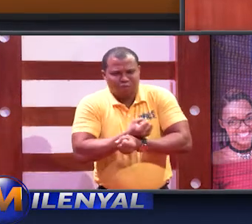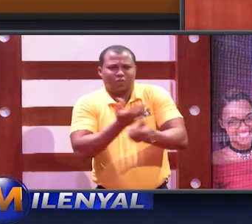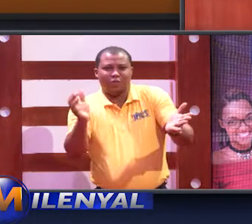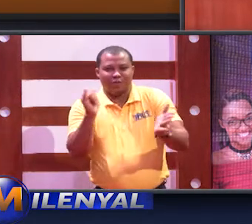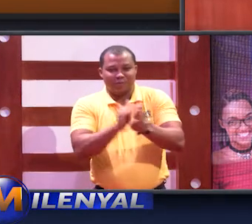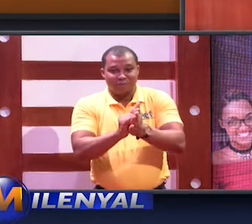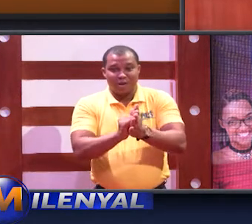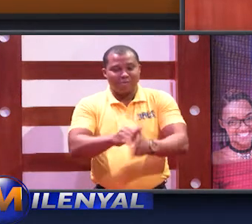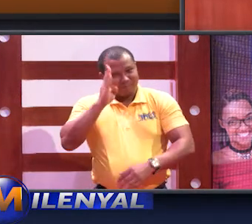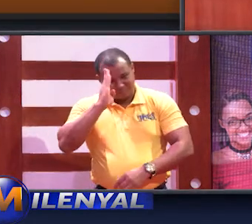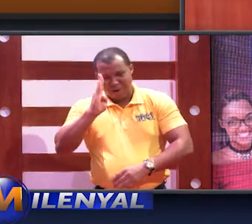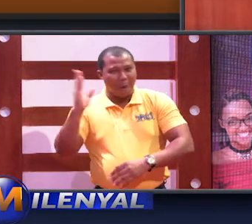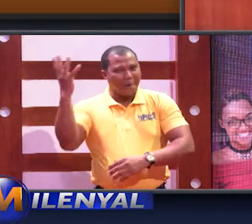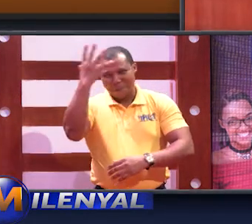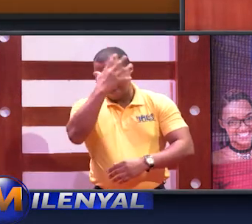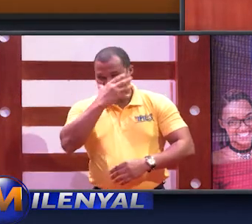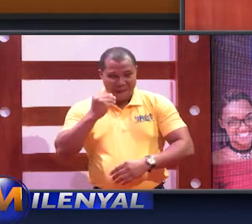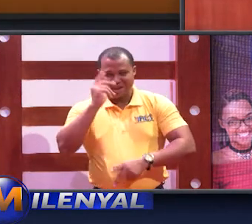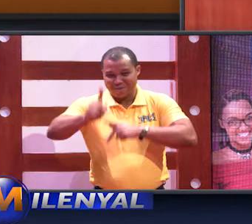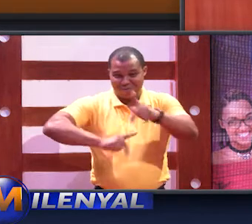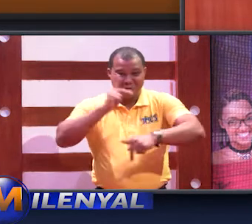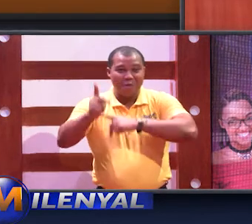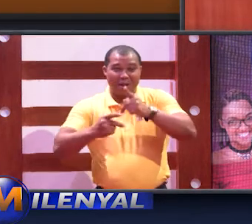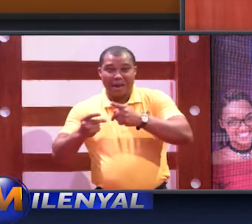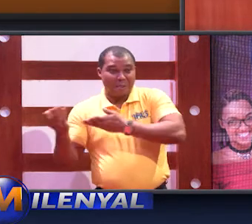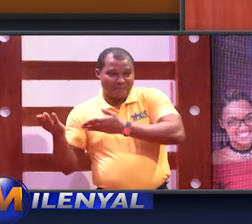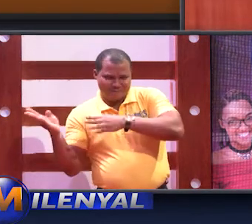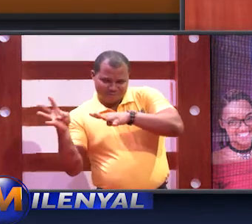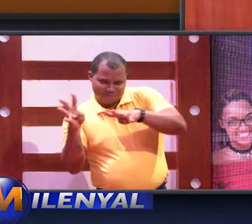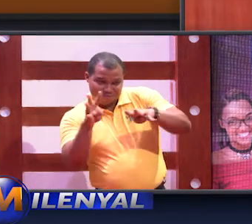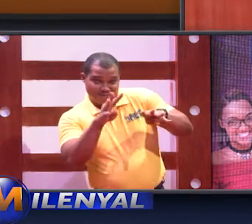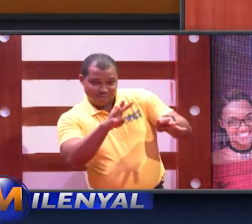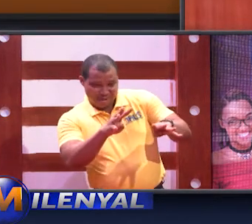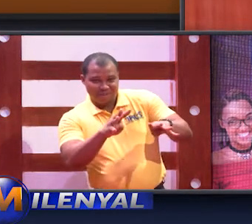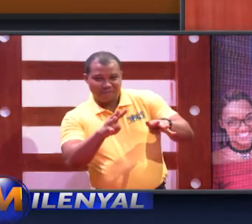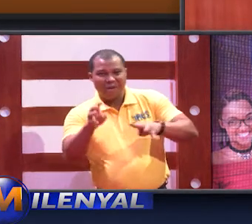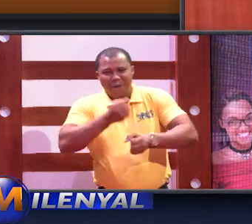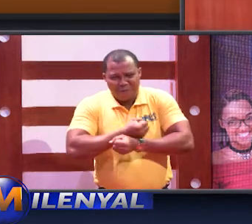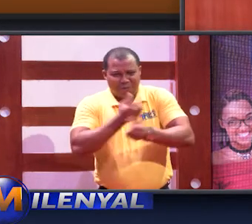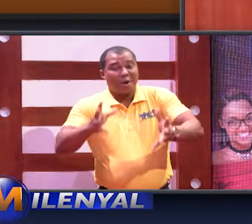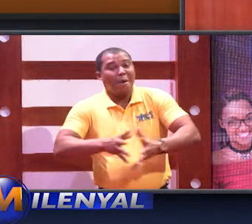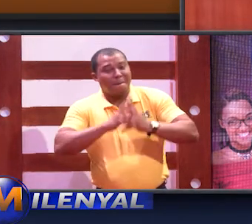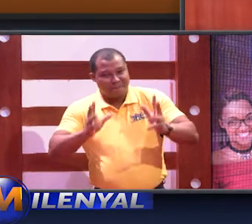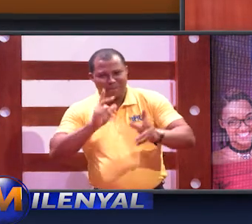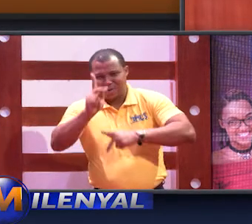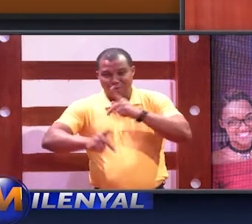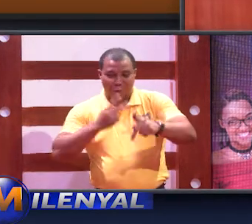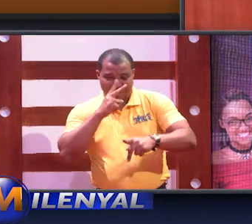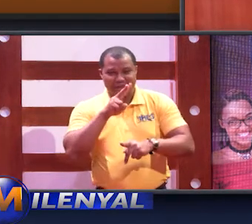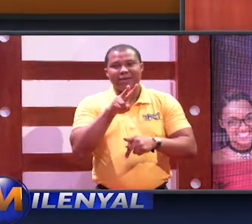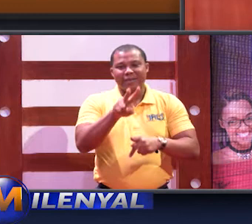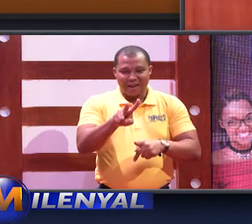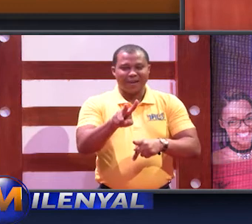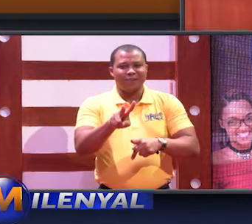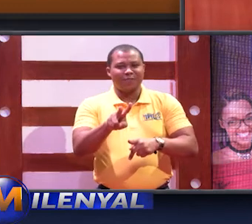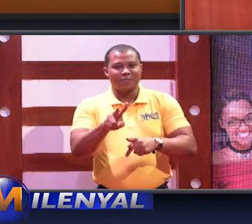salut bel public ça qu'on gagne donc vraiment c'est une émission et parce qu'un pile monde pour regarder et vraiment